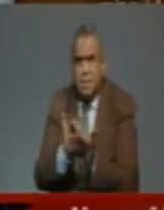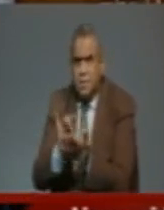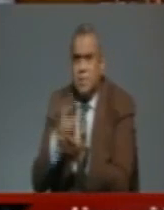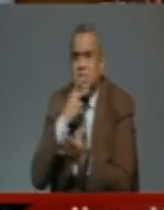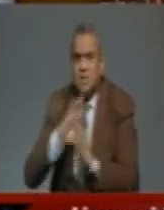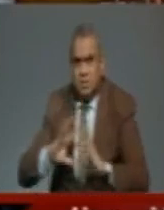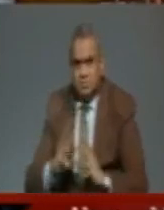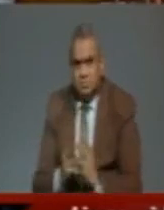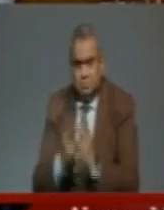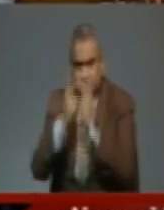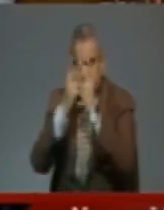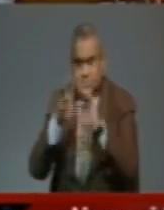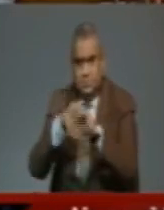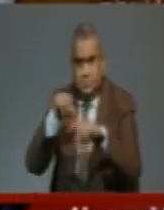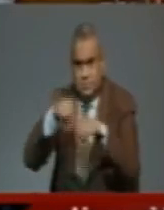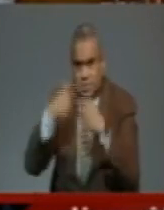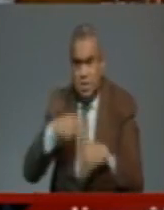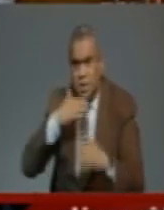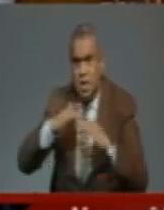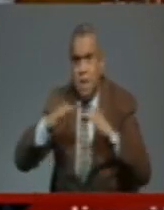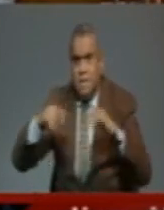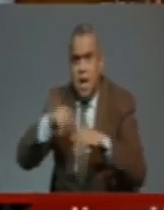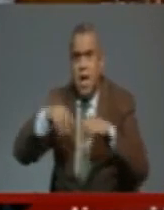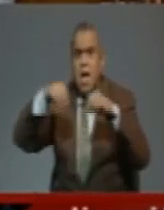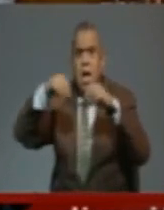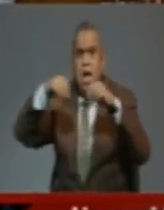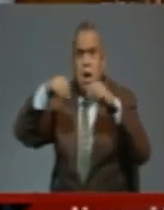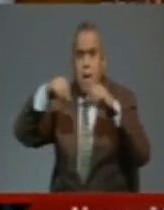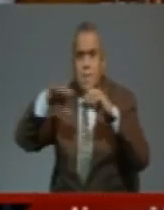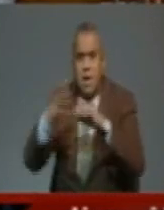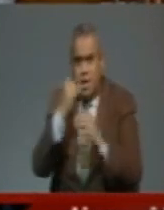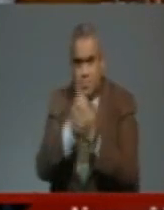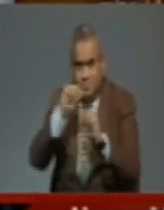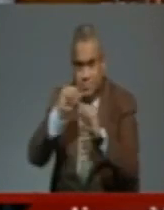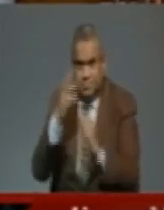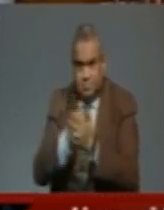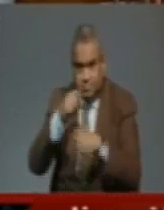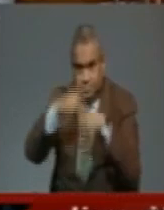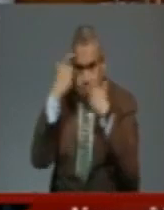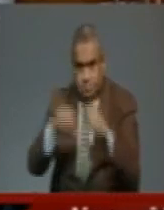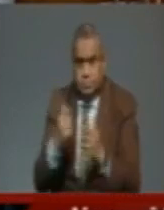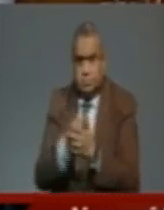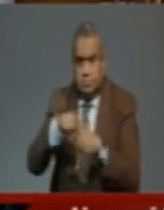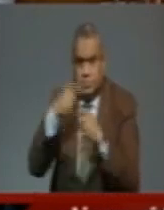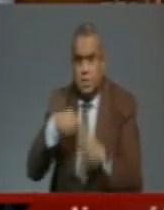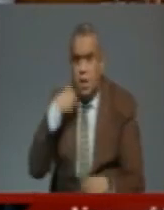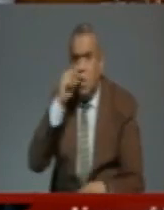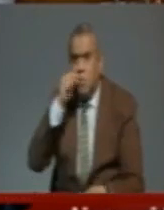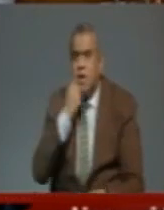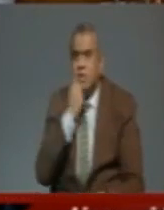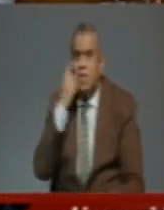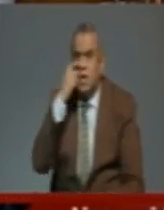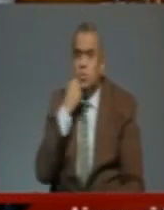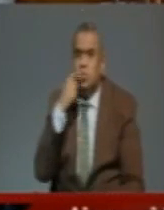جلبنا رمال من البحر يا فندم عشان نقل الرمال من على اليابسه، من على سواء وادي النطرون او الصالحيه. اولا